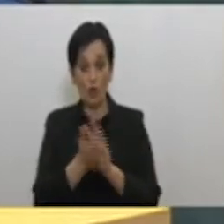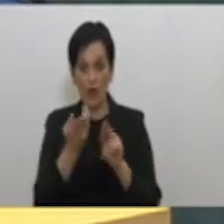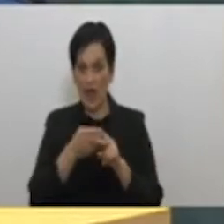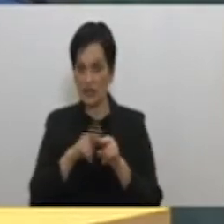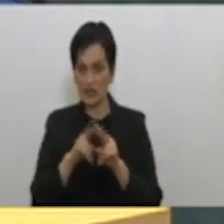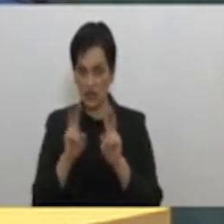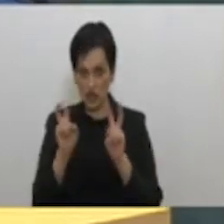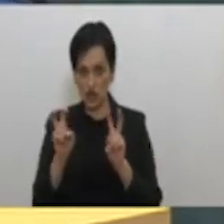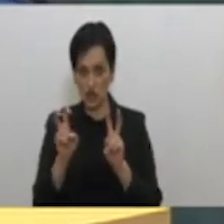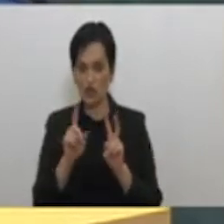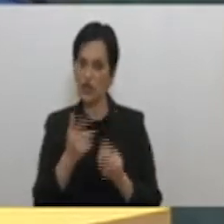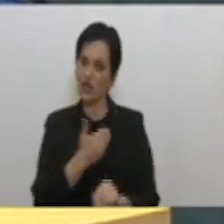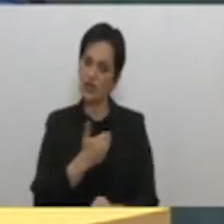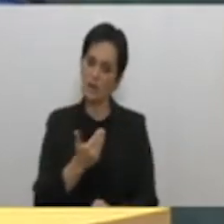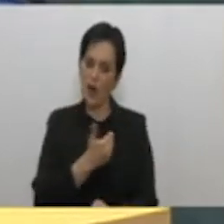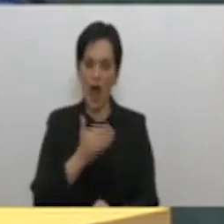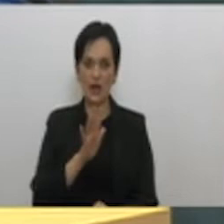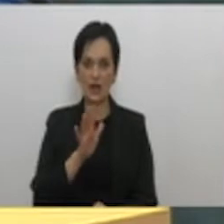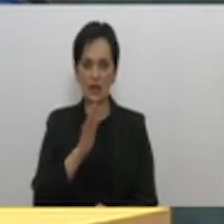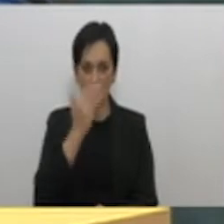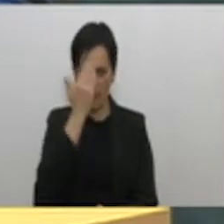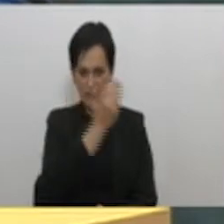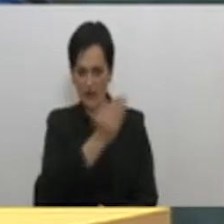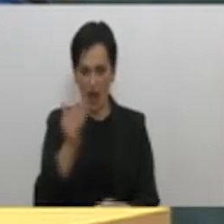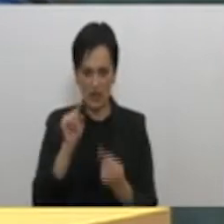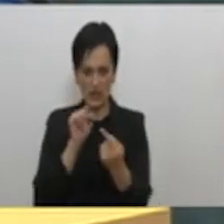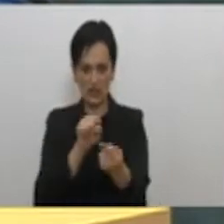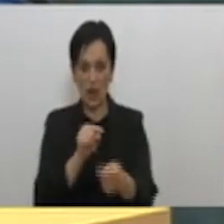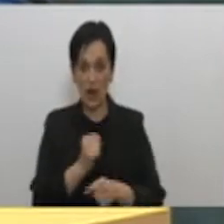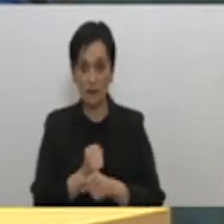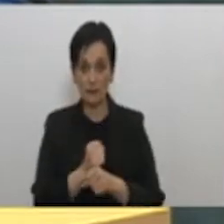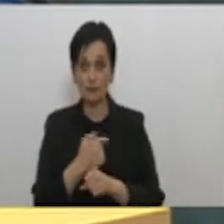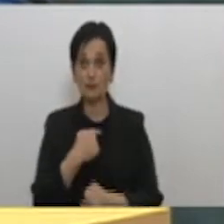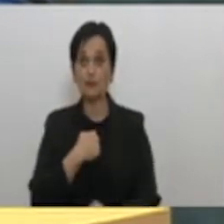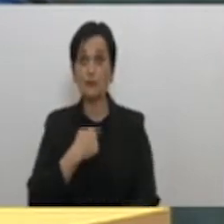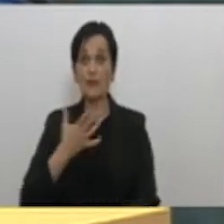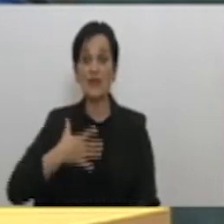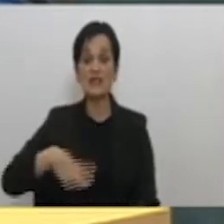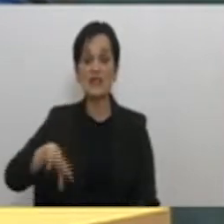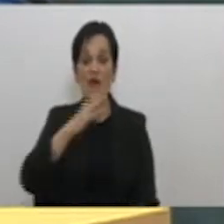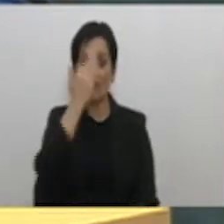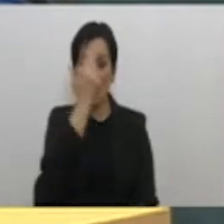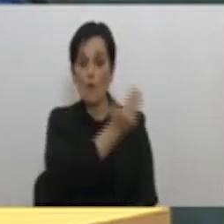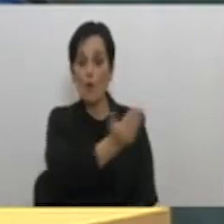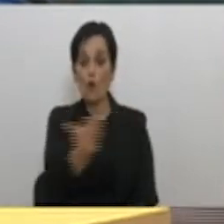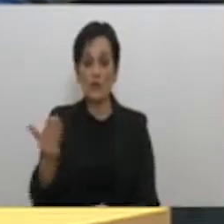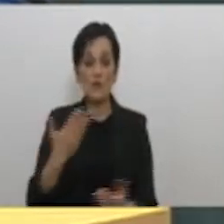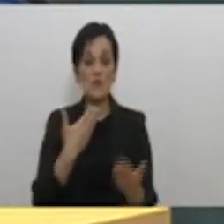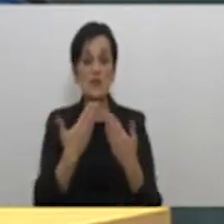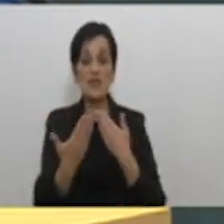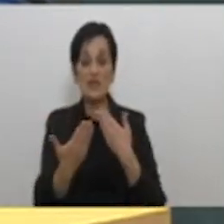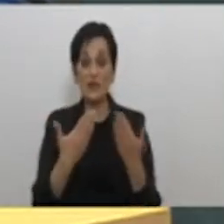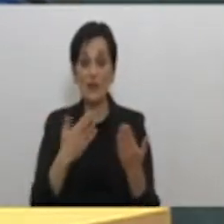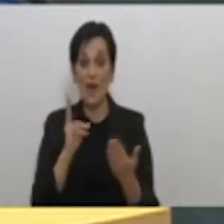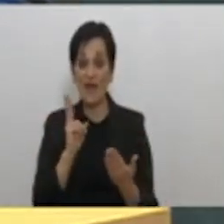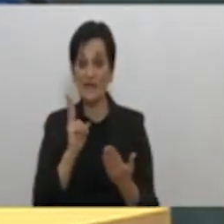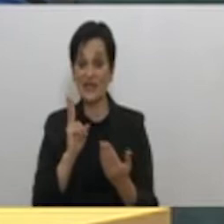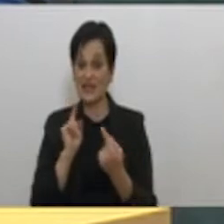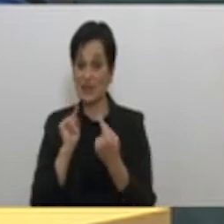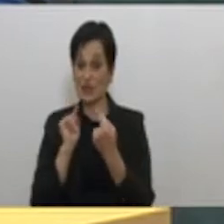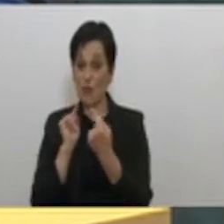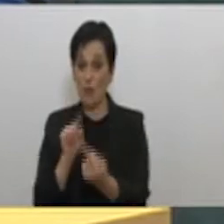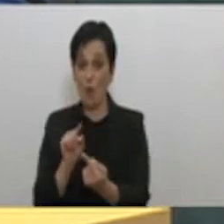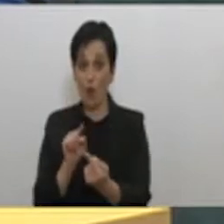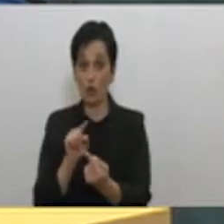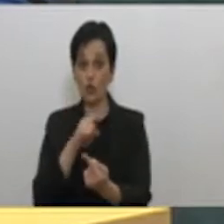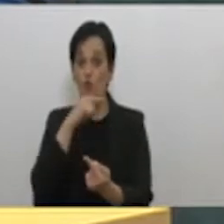sro, kinda tu ara is halhisi n-am de gagete. Mesa cartolos, moșa hlebas mi umartau. Vin se moci n-am de gheia, ech la